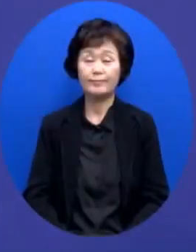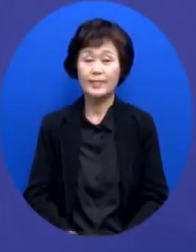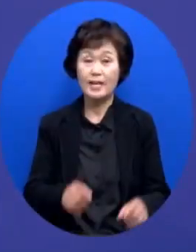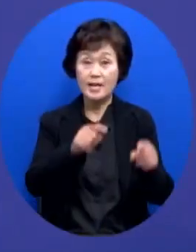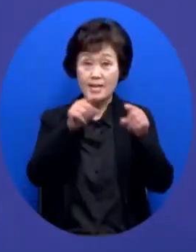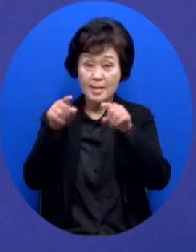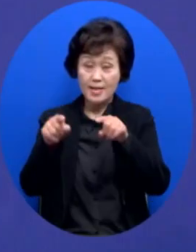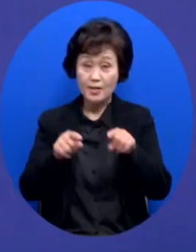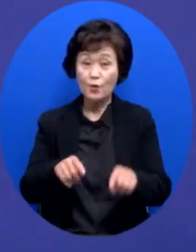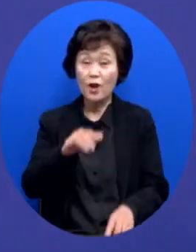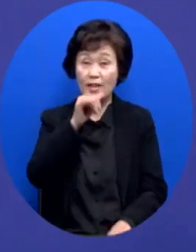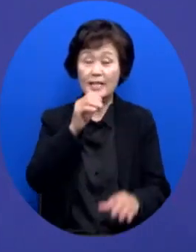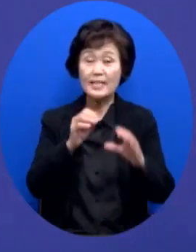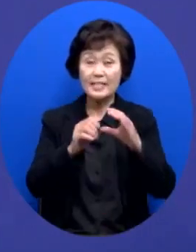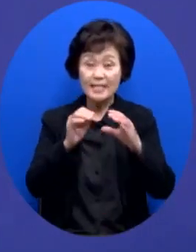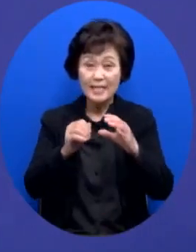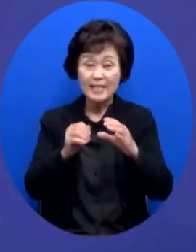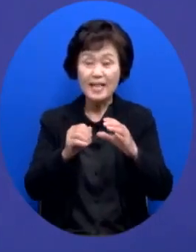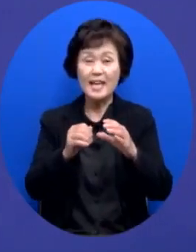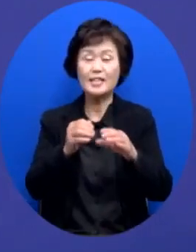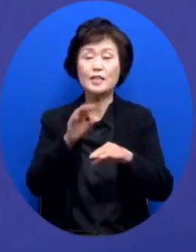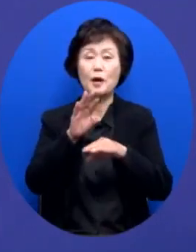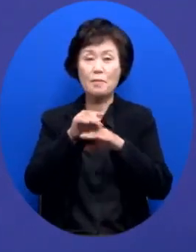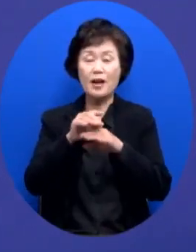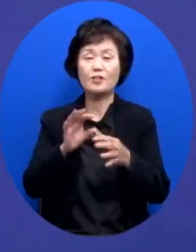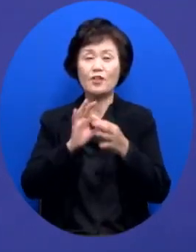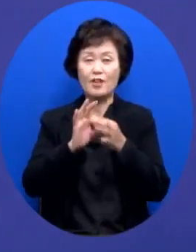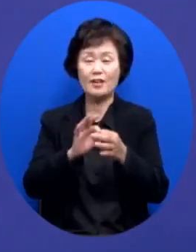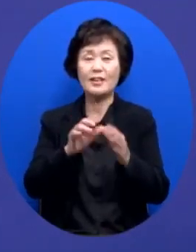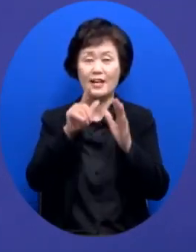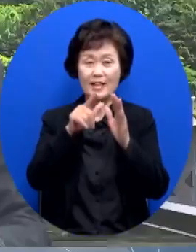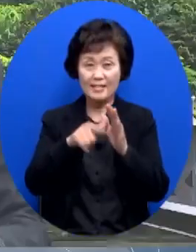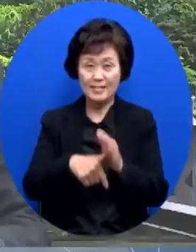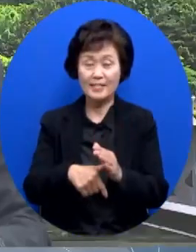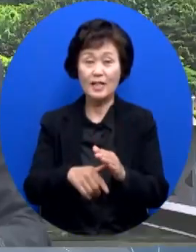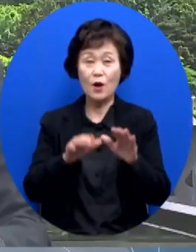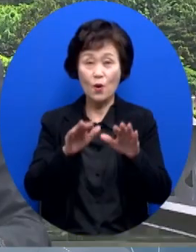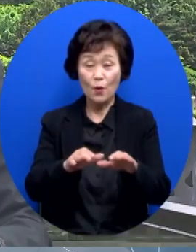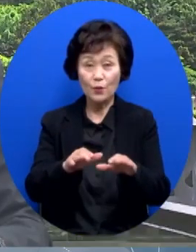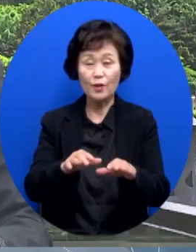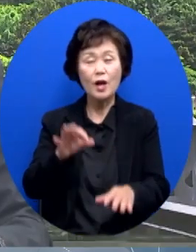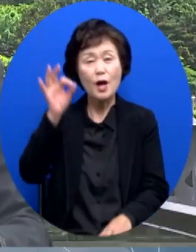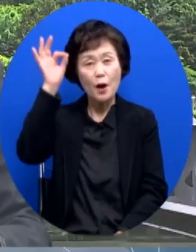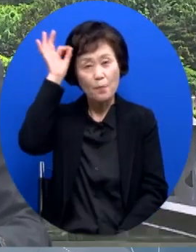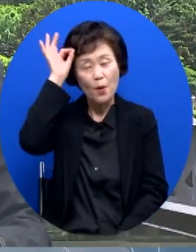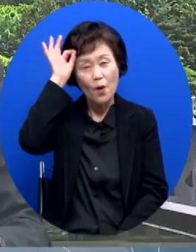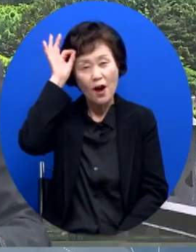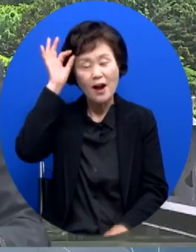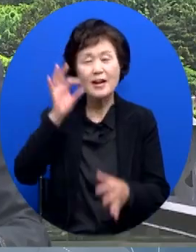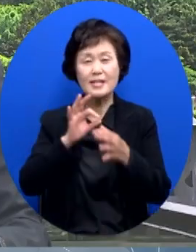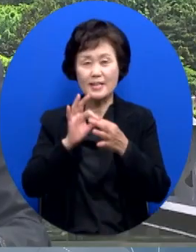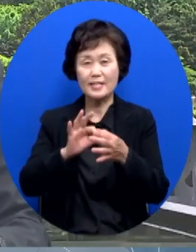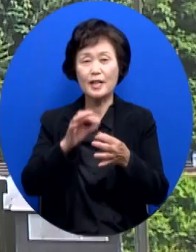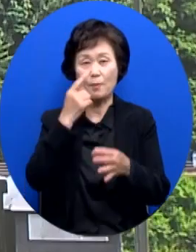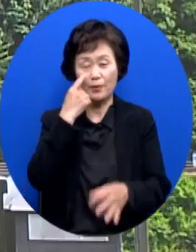전국에 있는 CTS 뉴스 스튜디오를 연결하는 시간입니다. 전국의 생생한 소식, 오늘은 CTS 포항 스튜디오를